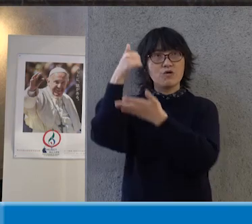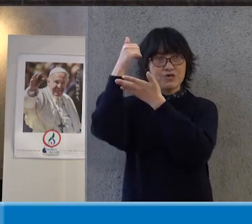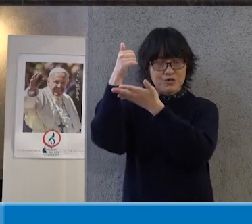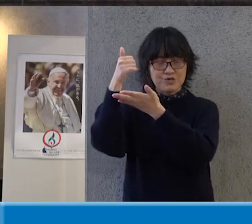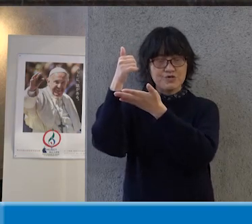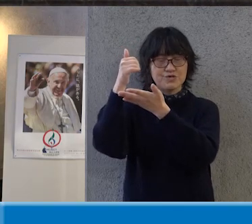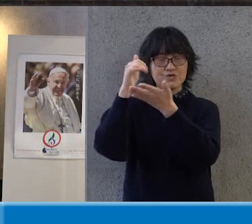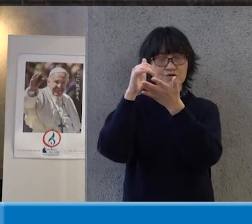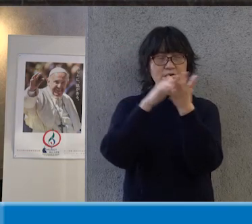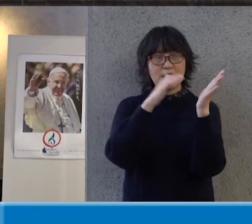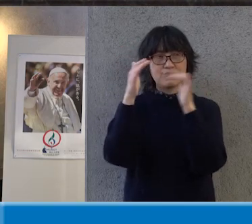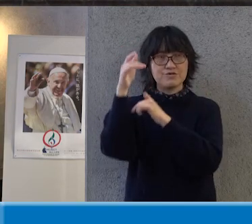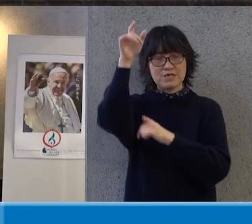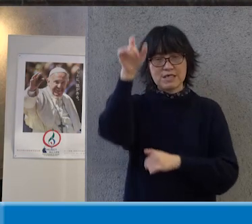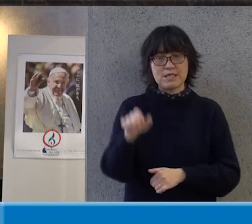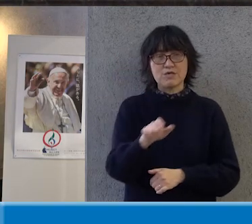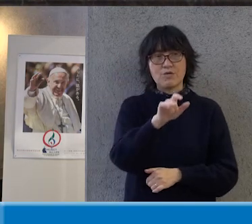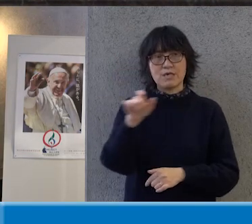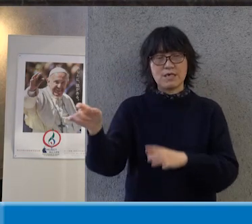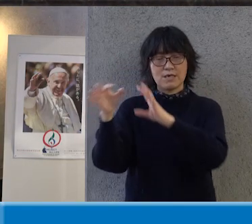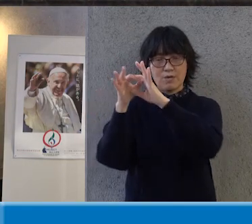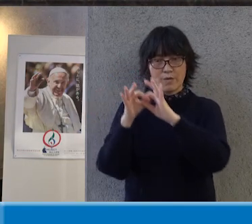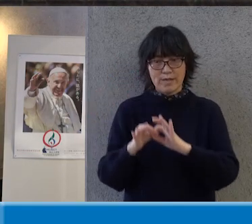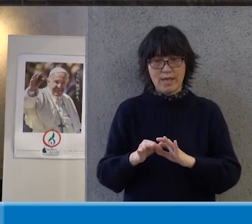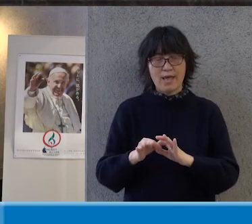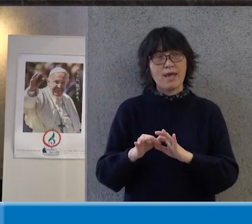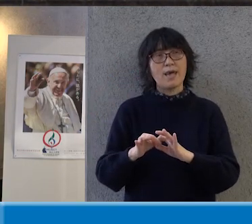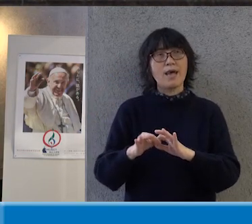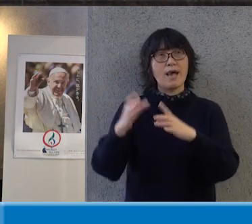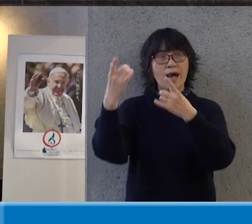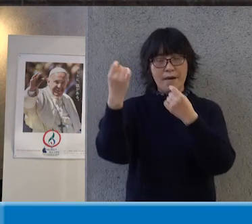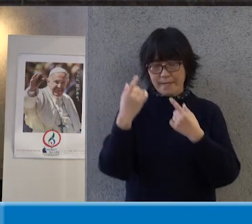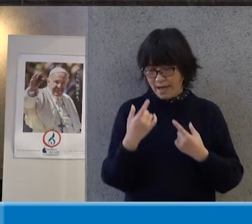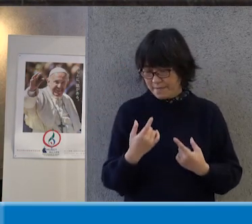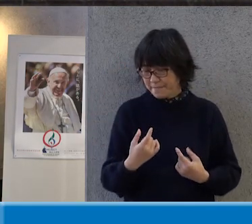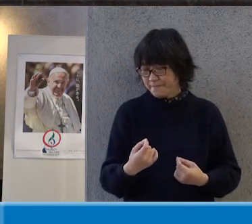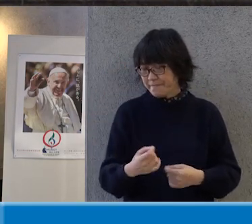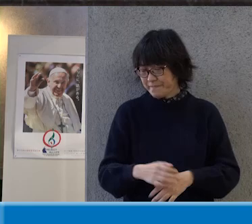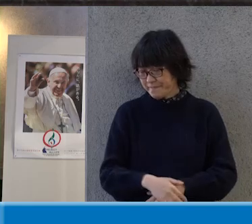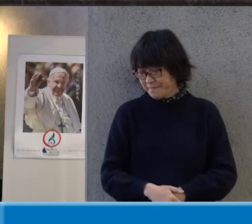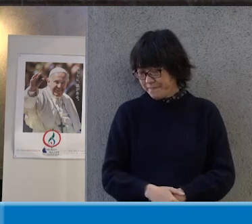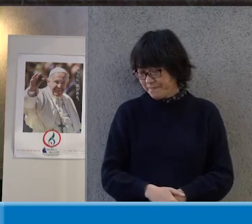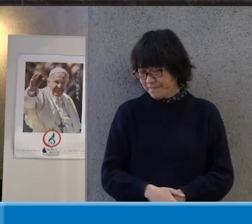の主イエス・キリストによって、 アーメン。